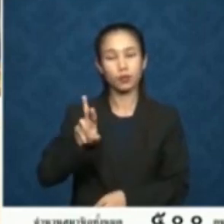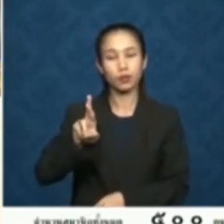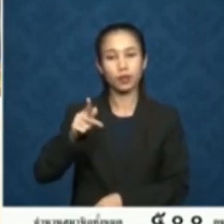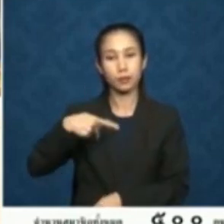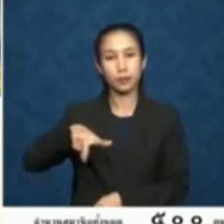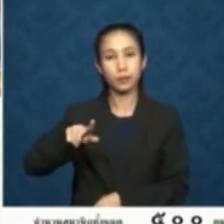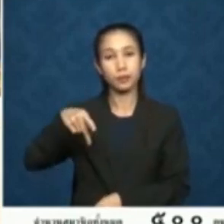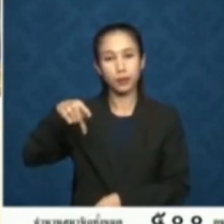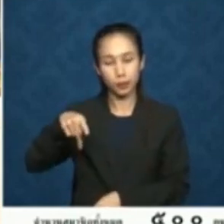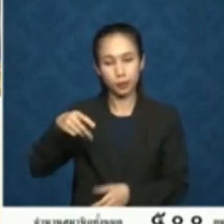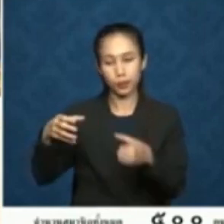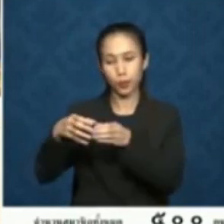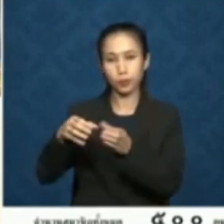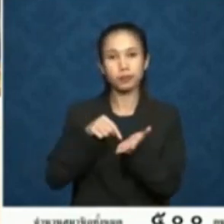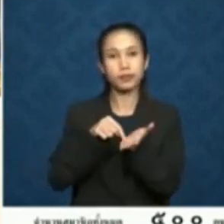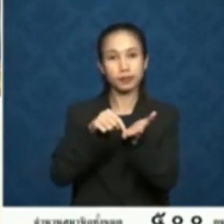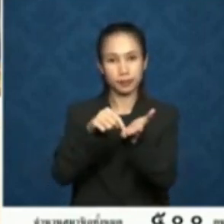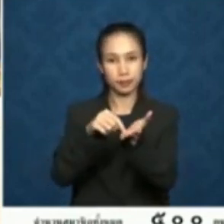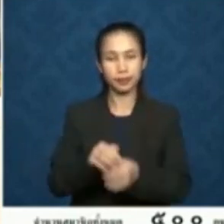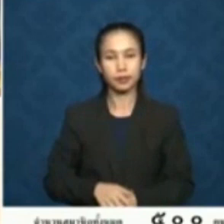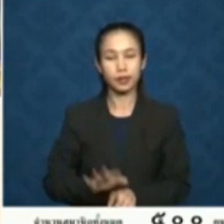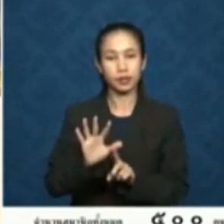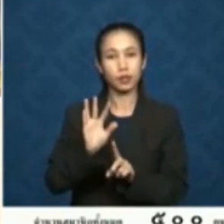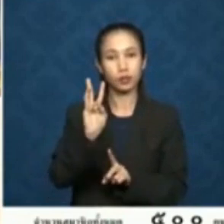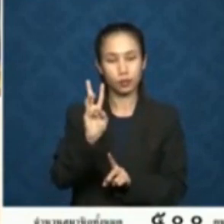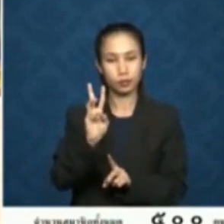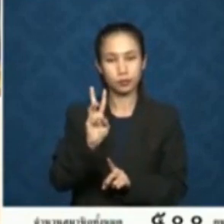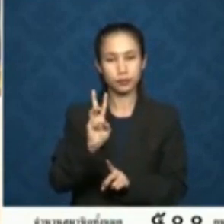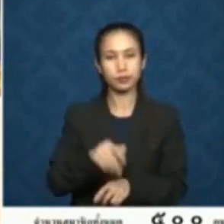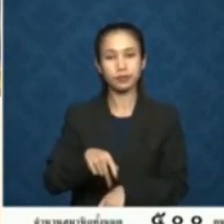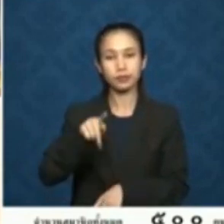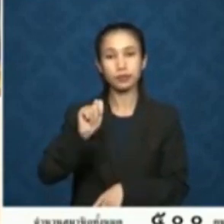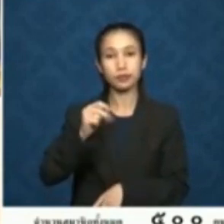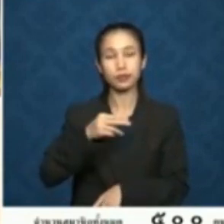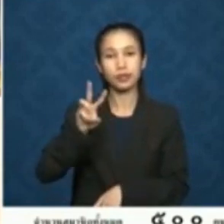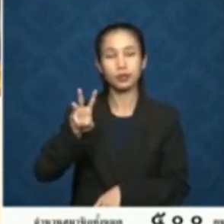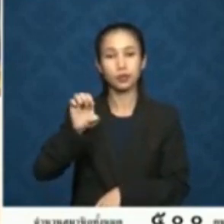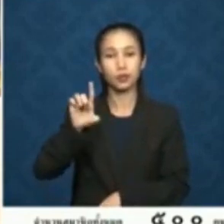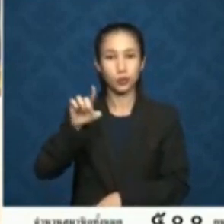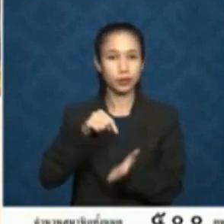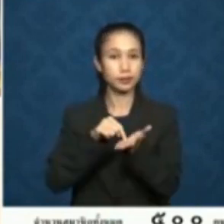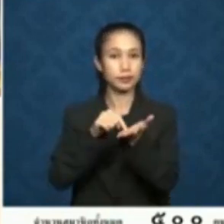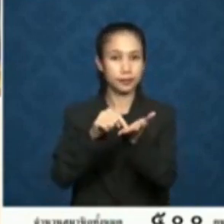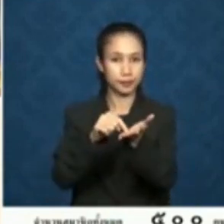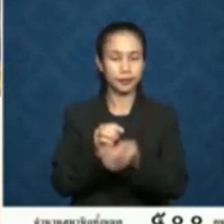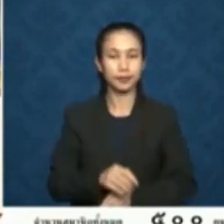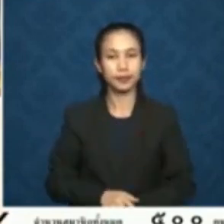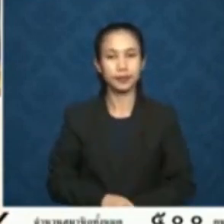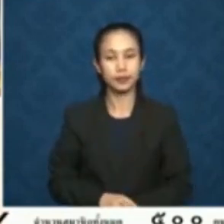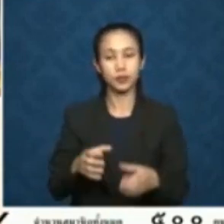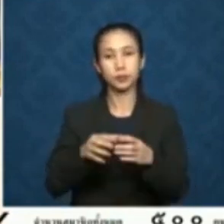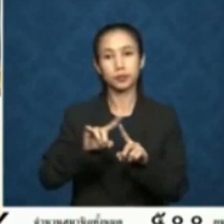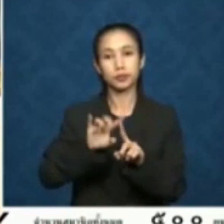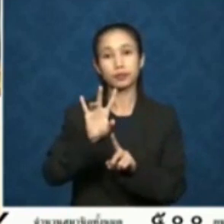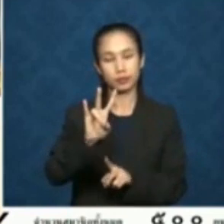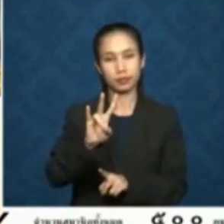พวิริยะโรจน์กับคณะเป็นผู้เสนอคณะที่6ท่านพันตรวจเอกทวีสอดส่องกับคณะเป็นผู้เสนอคณะ